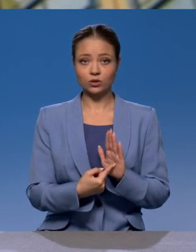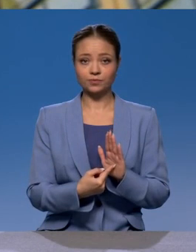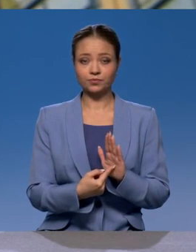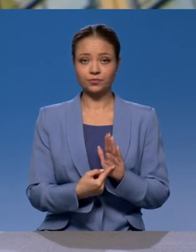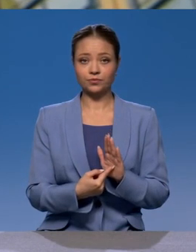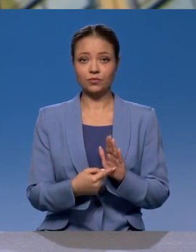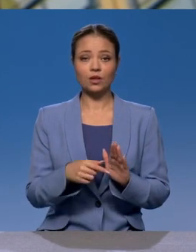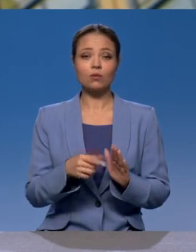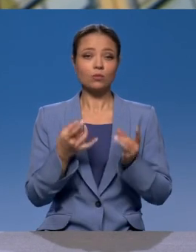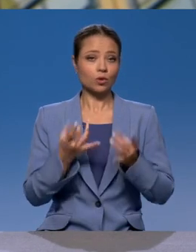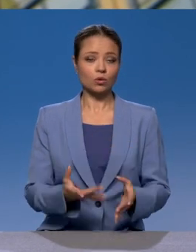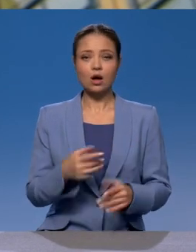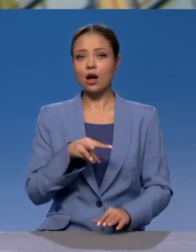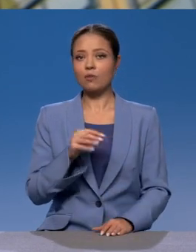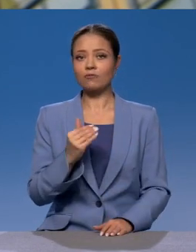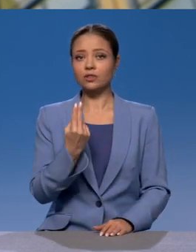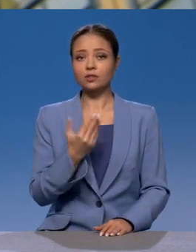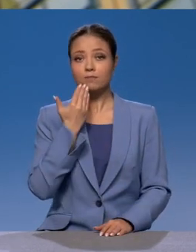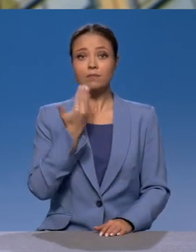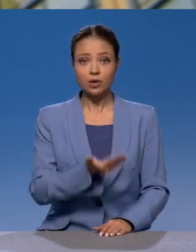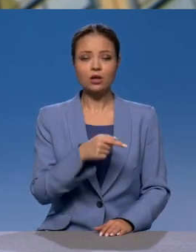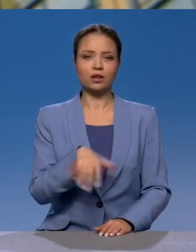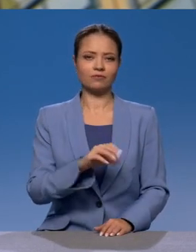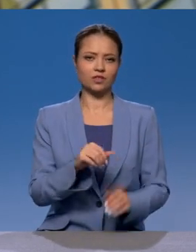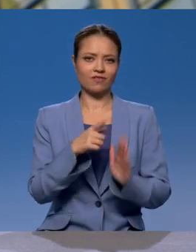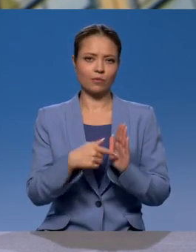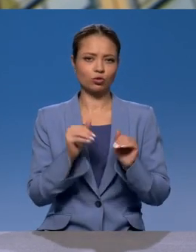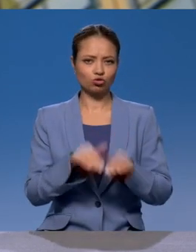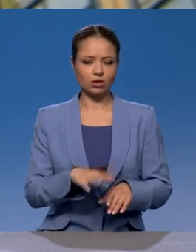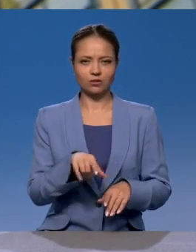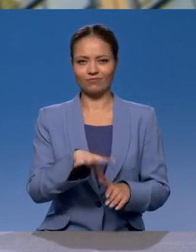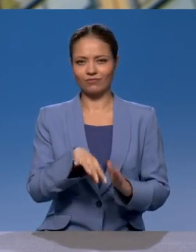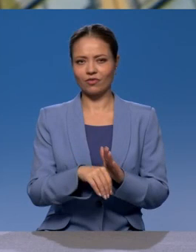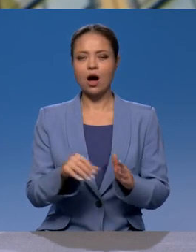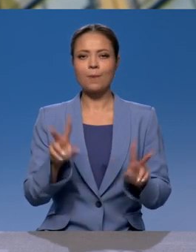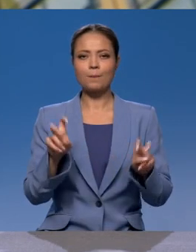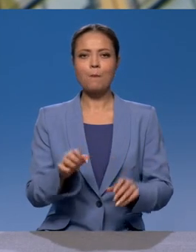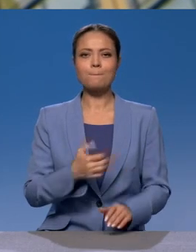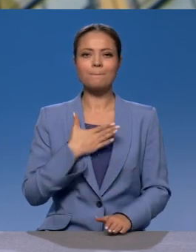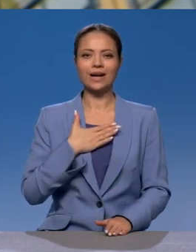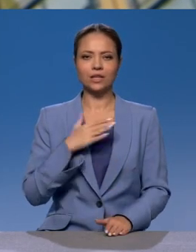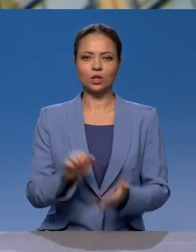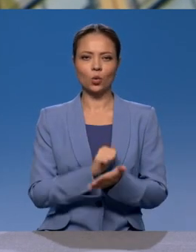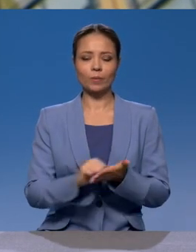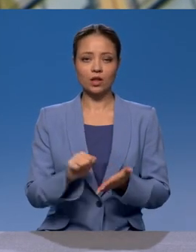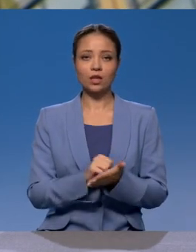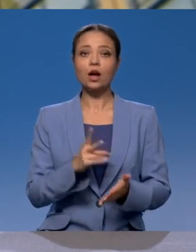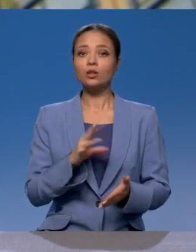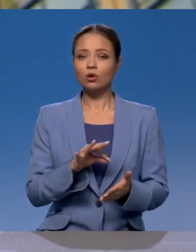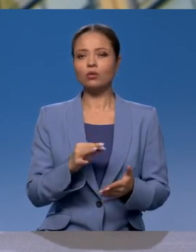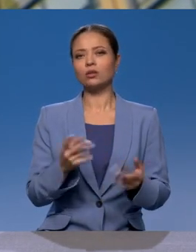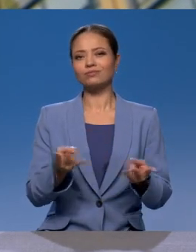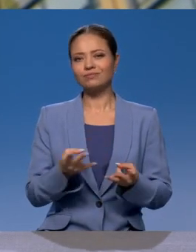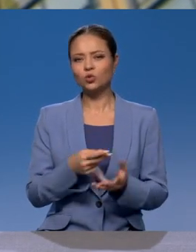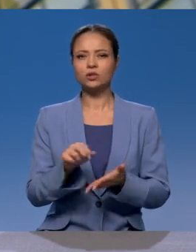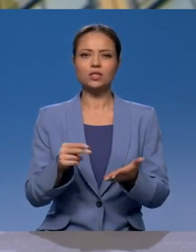Наиболее легко. Приходишь в МФЦ, а дальше там уже вроде все вопросы решаются, там, в моих документах. Но, тем не менее, там наличие справок и так далее, о